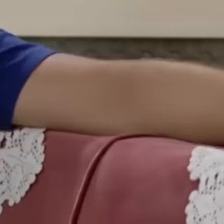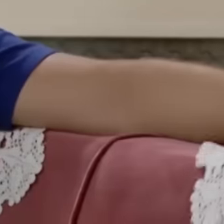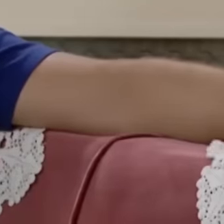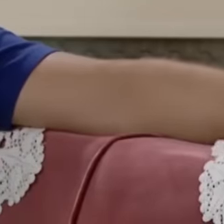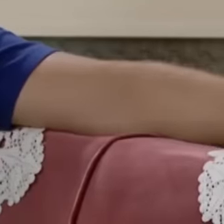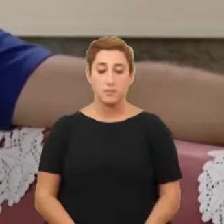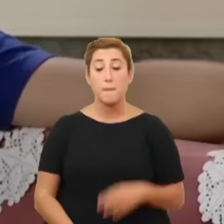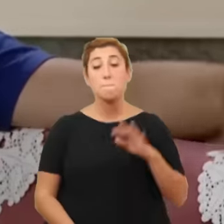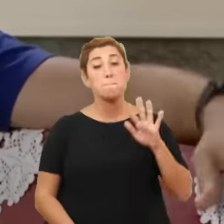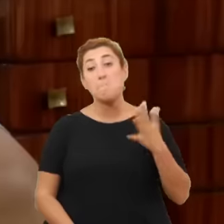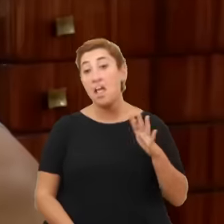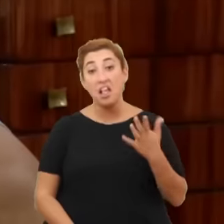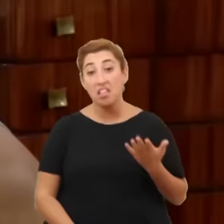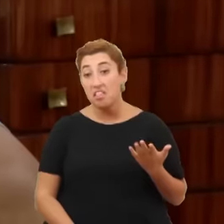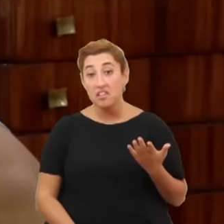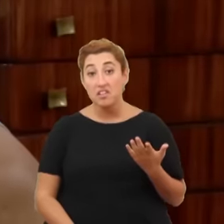Belki...